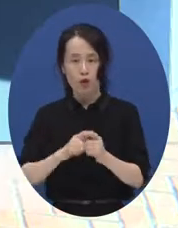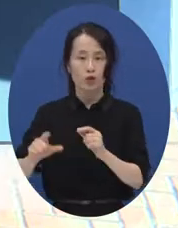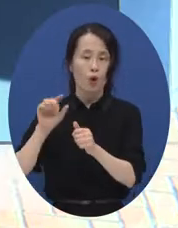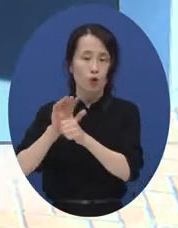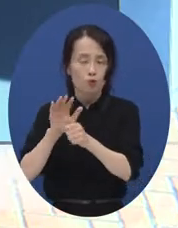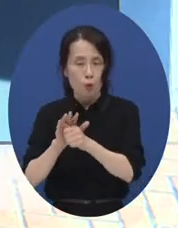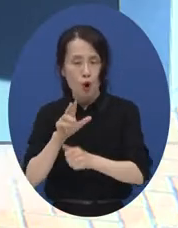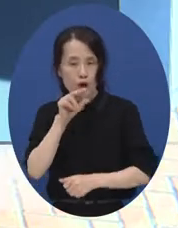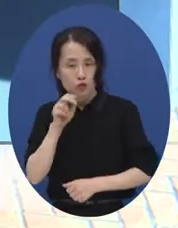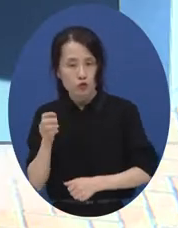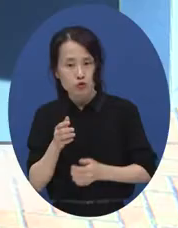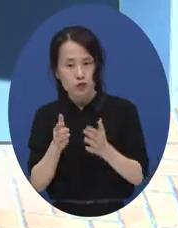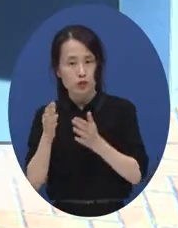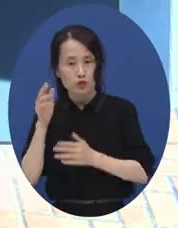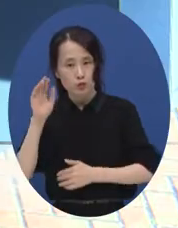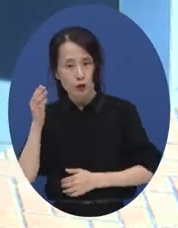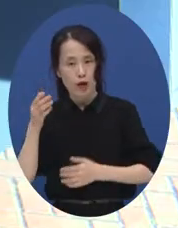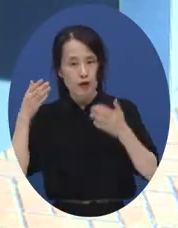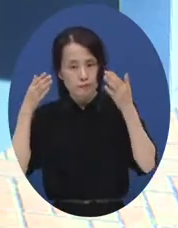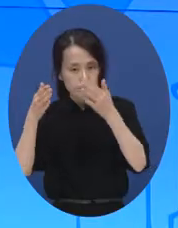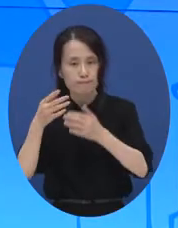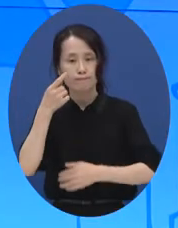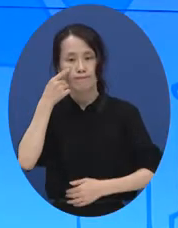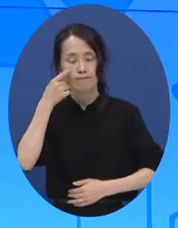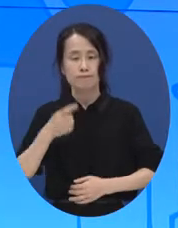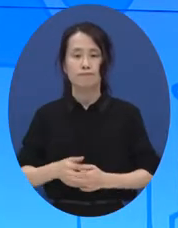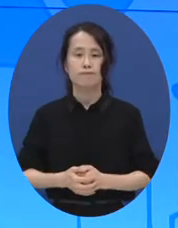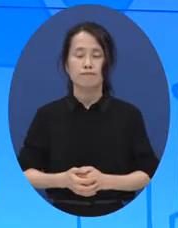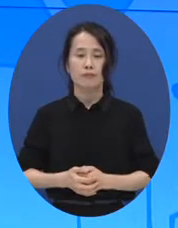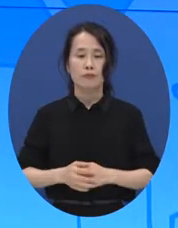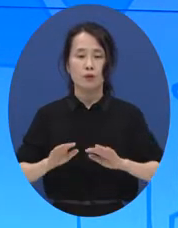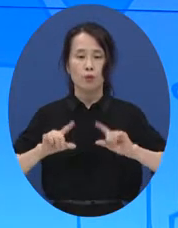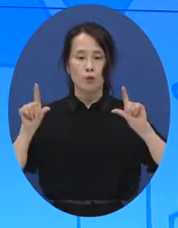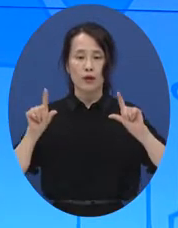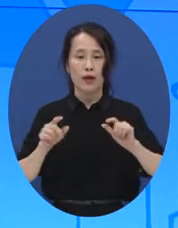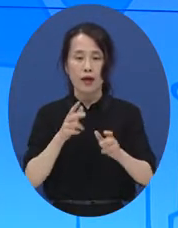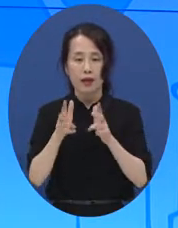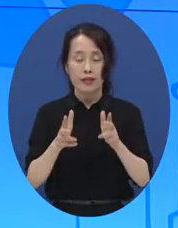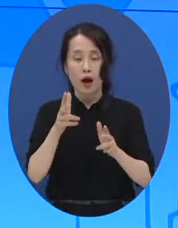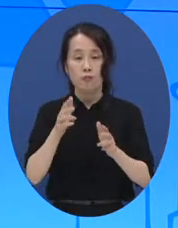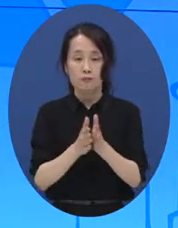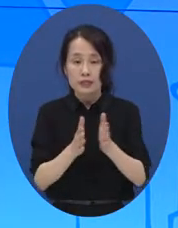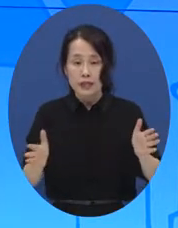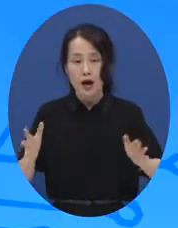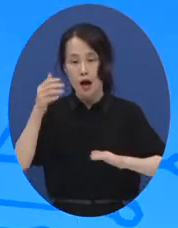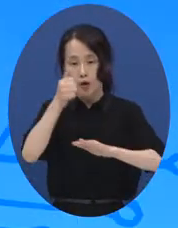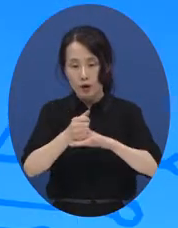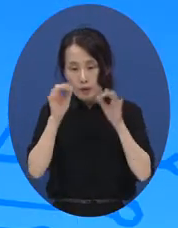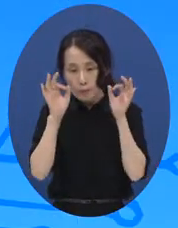없애는 지름길이 될지 주목됩니다. 경기도는 올해 실증 사업을 시작하고